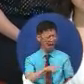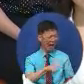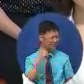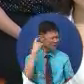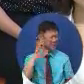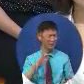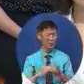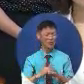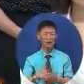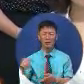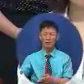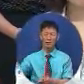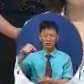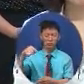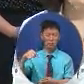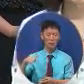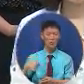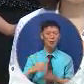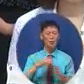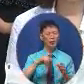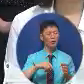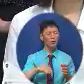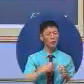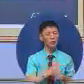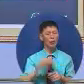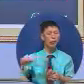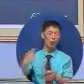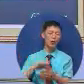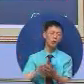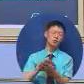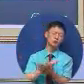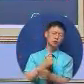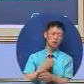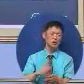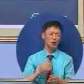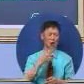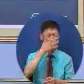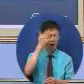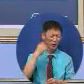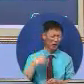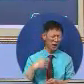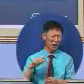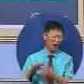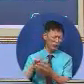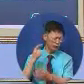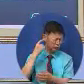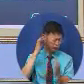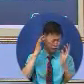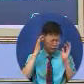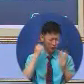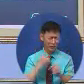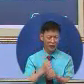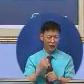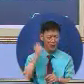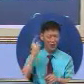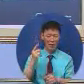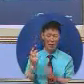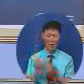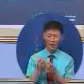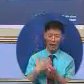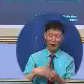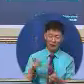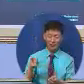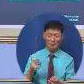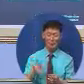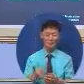시끄럽다고. 근데 할아버지가 혼자 살고 있는 마을에서 놀았어요. 할아버지도 시끄러웠죠. 이 아이가 싫었어요. 근데 할아버지는 아주 현명한 동기 이론을 잘